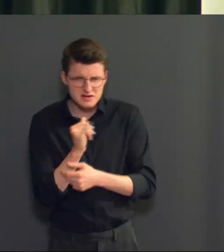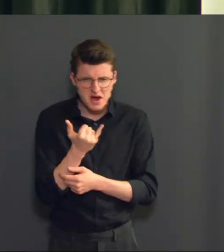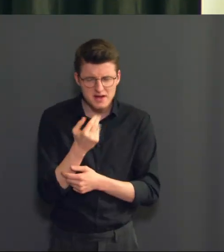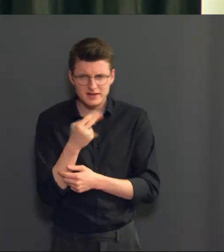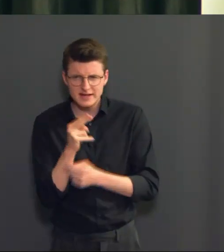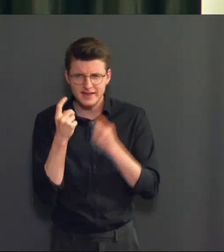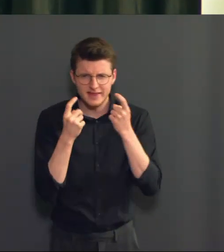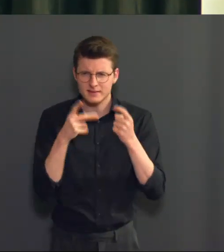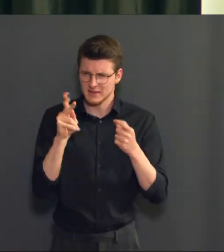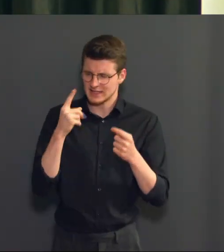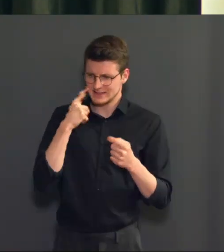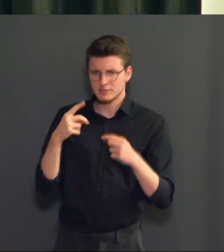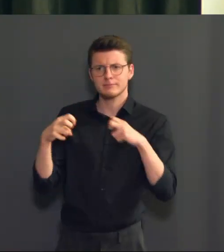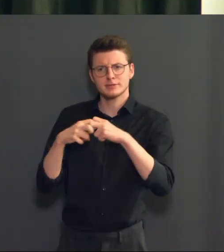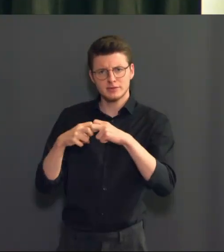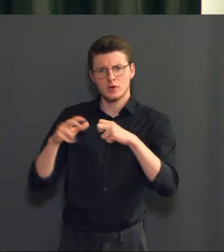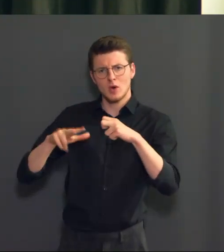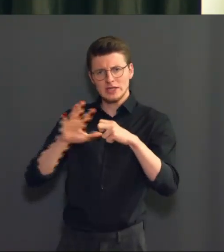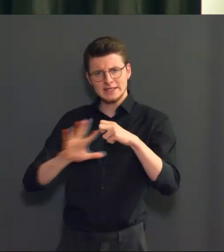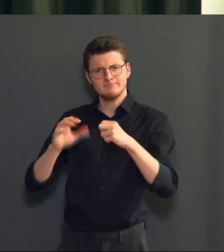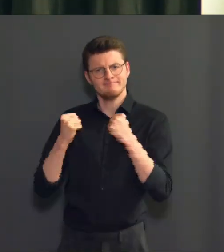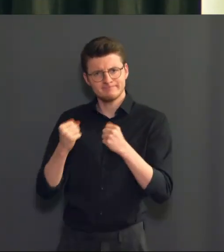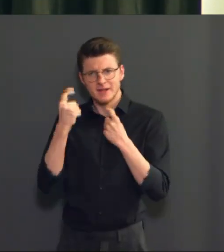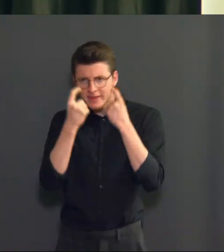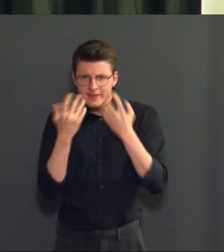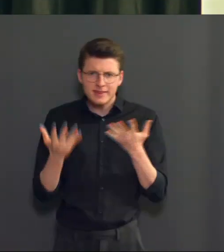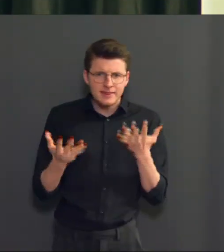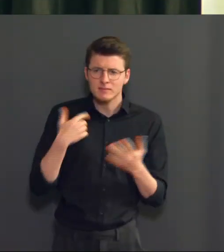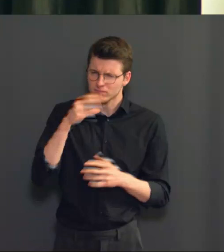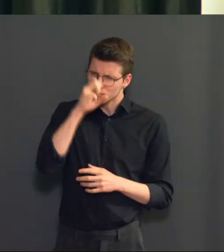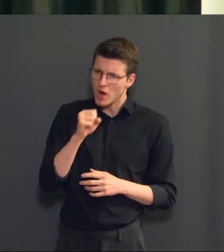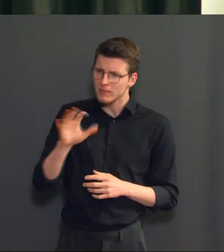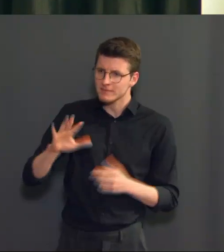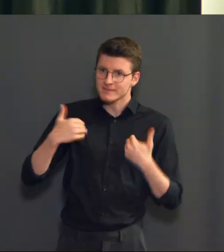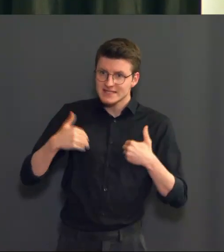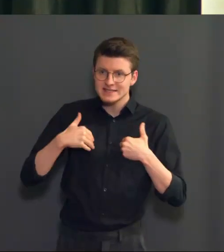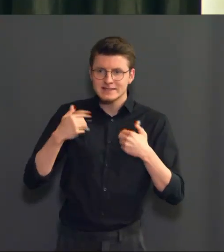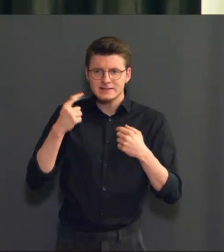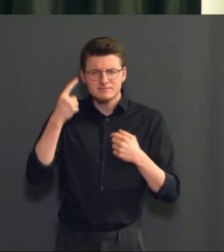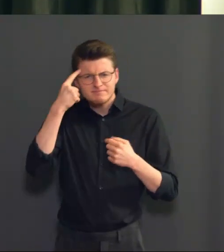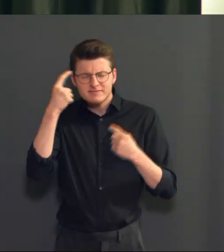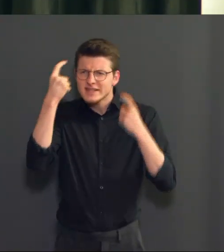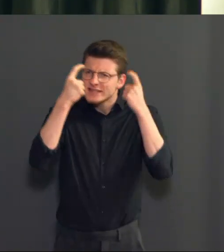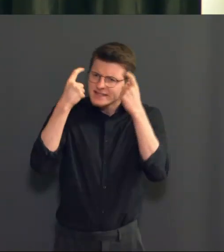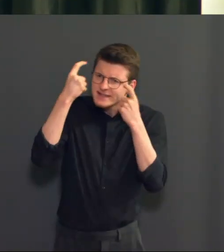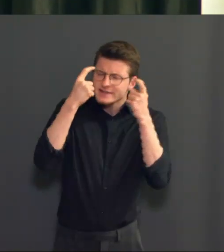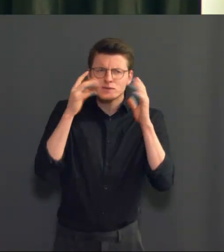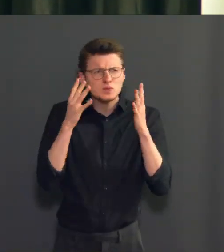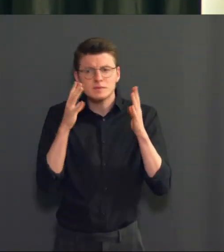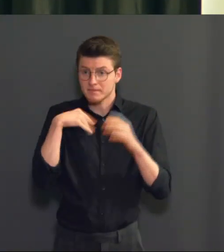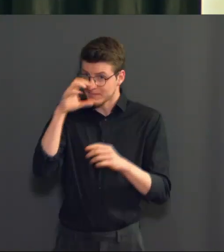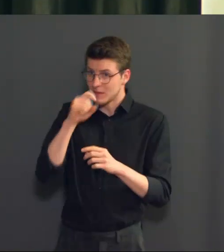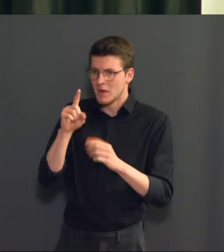Wallonië. We begrijpen dat mensen kritisch zijn en vragen hebben, maar we pleiten ervoor dat